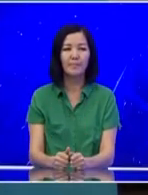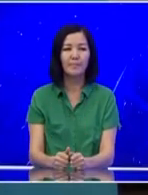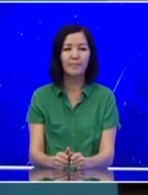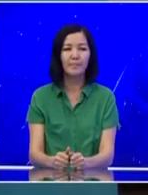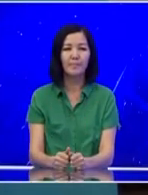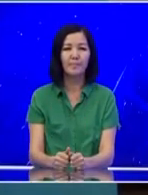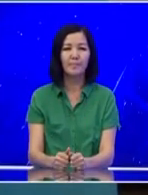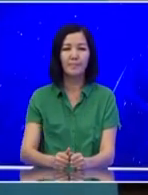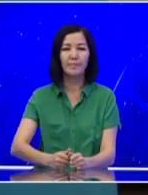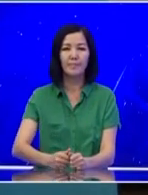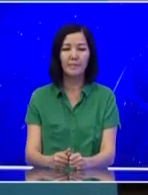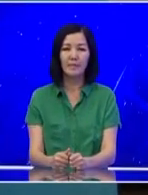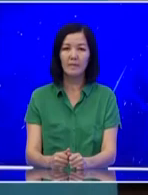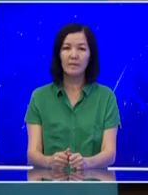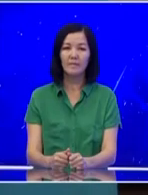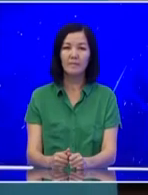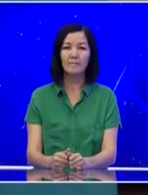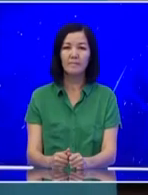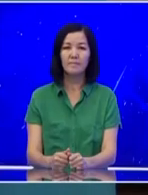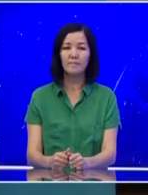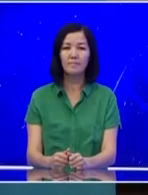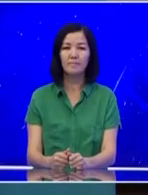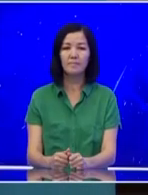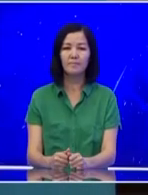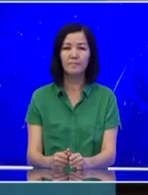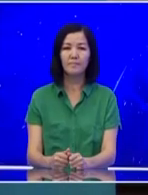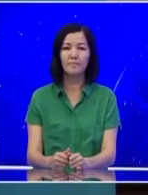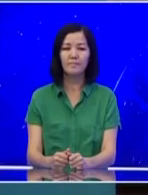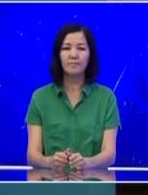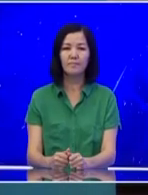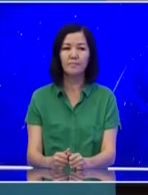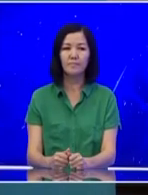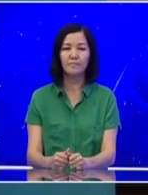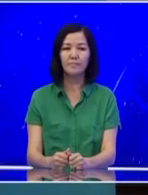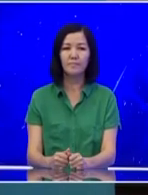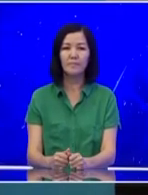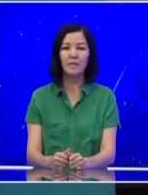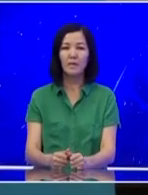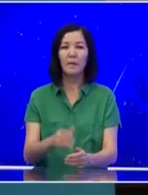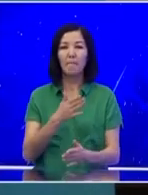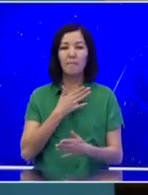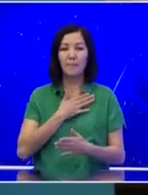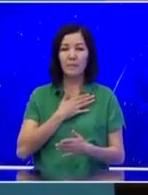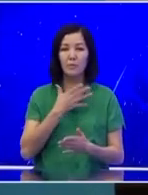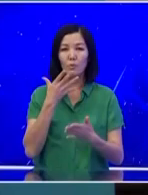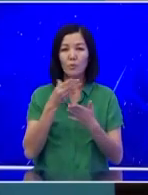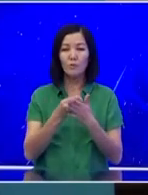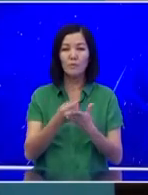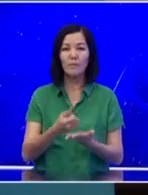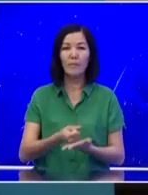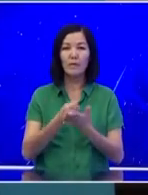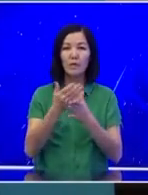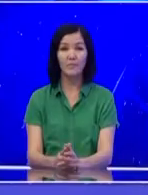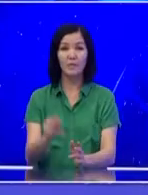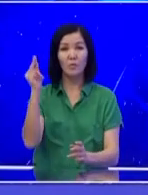В этом плане мы должны вот это все и этому Бави, и другим всем объяснить. С своей стороны оказать им поддержку, кроме